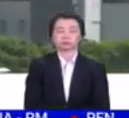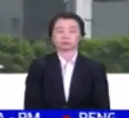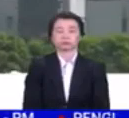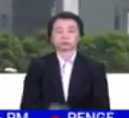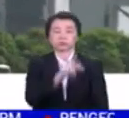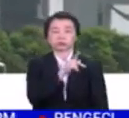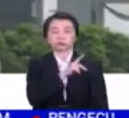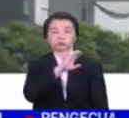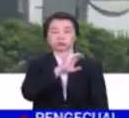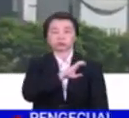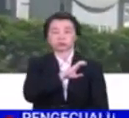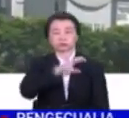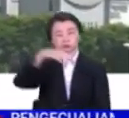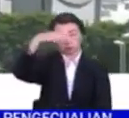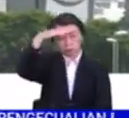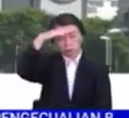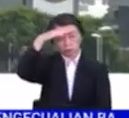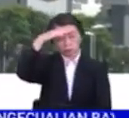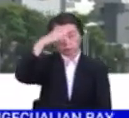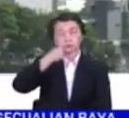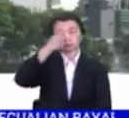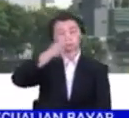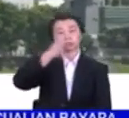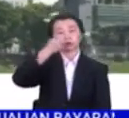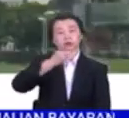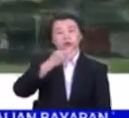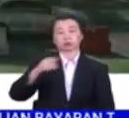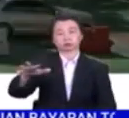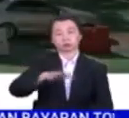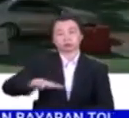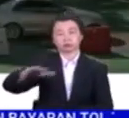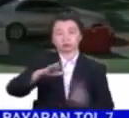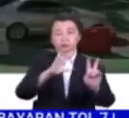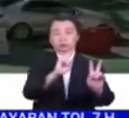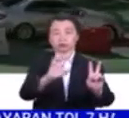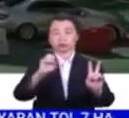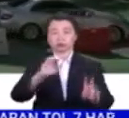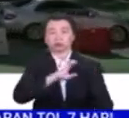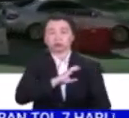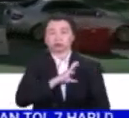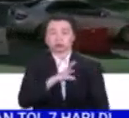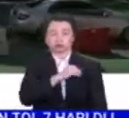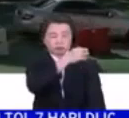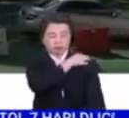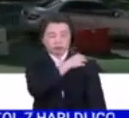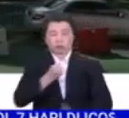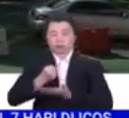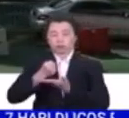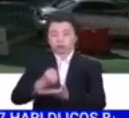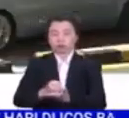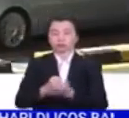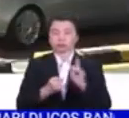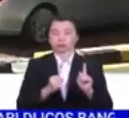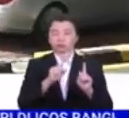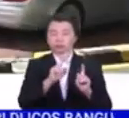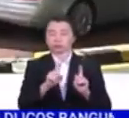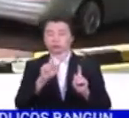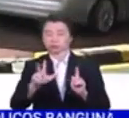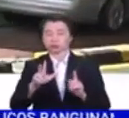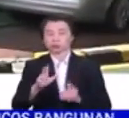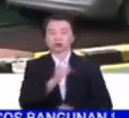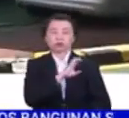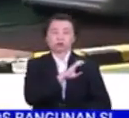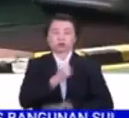Ketua Polis Johor Datuk Kamarul Zaman Mamat berkata, kira-kira 200 anggota dan pegawai dibantu 113 anggota polis